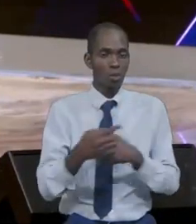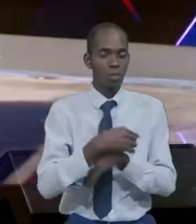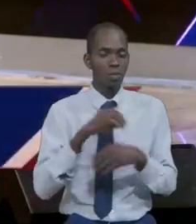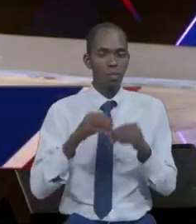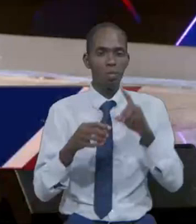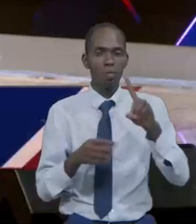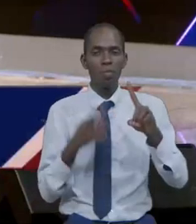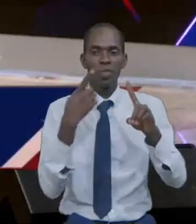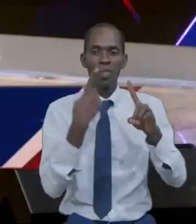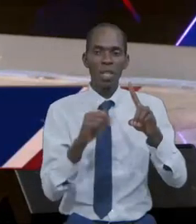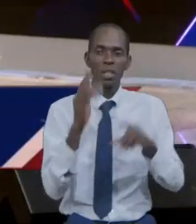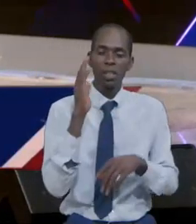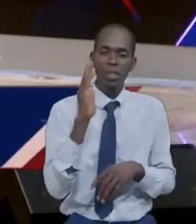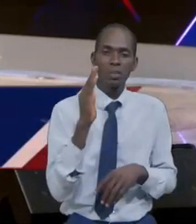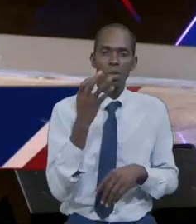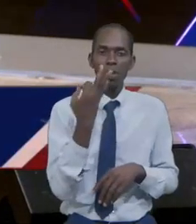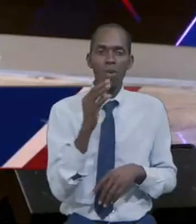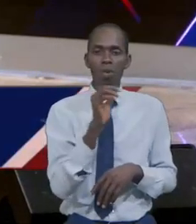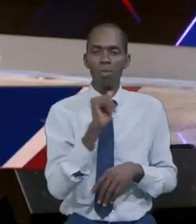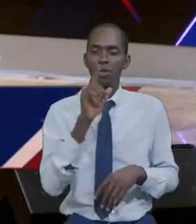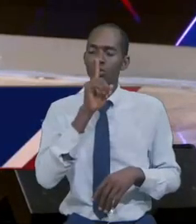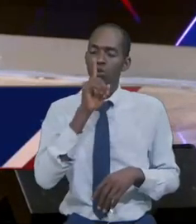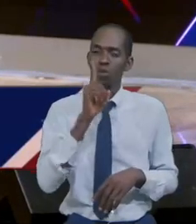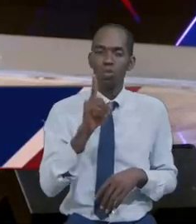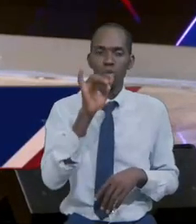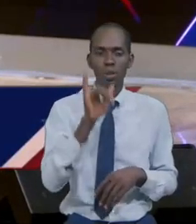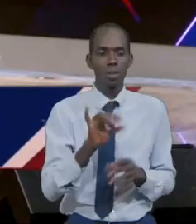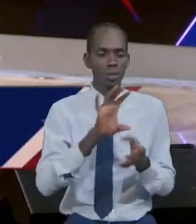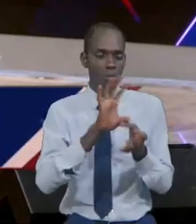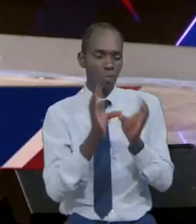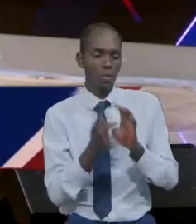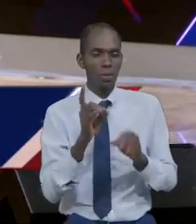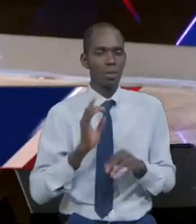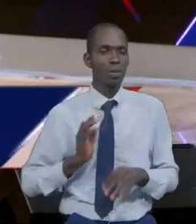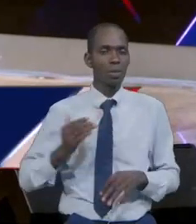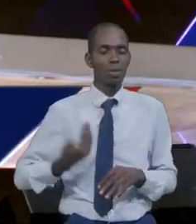le témoignage d'une âme véritablement sauvée par